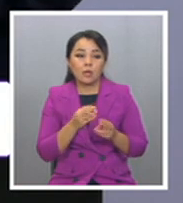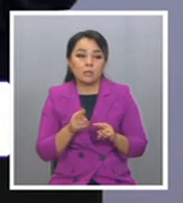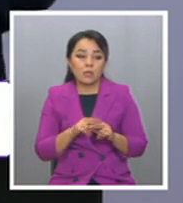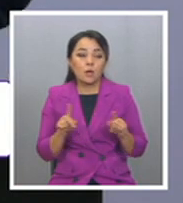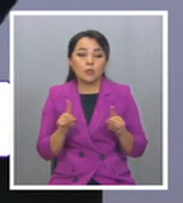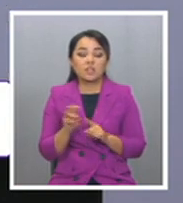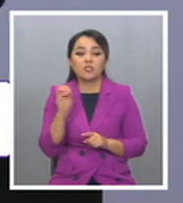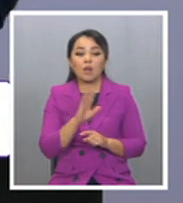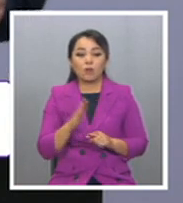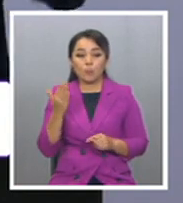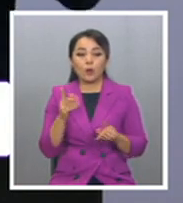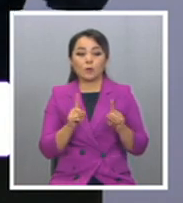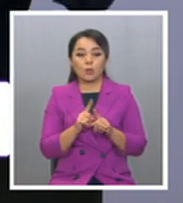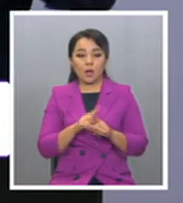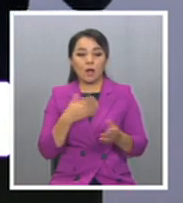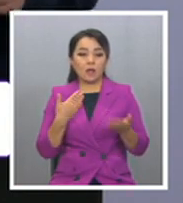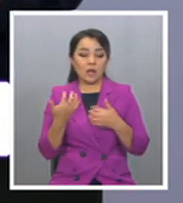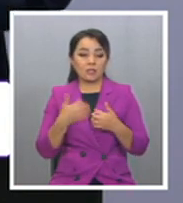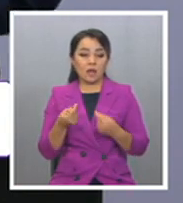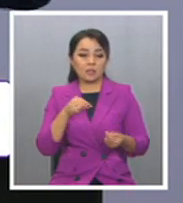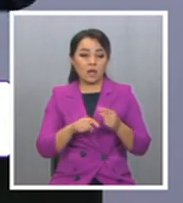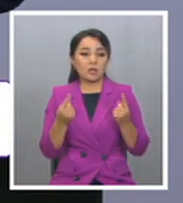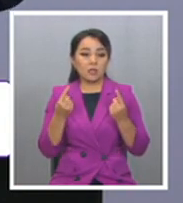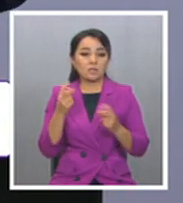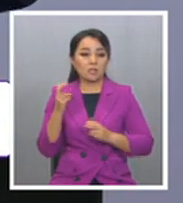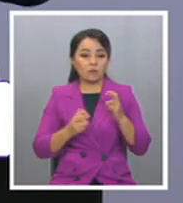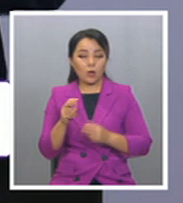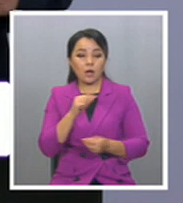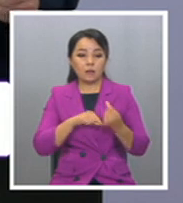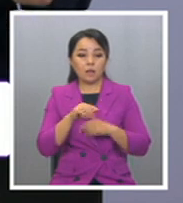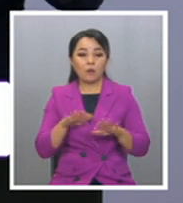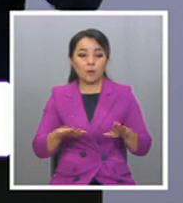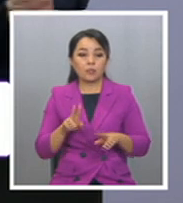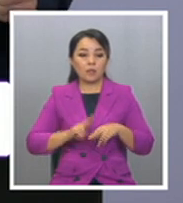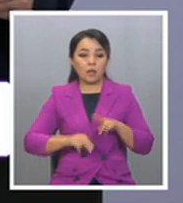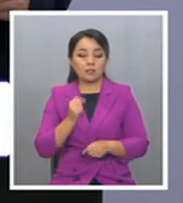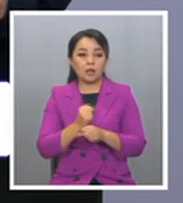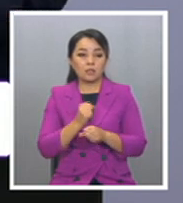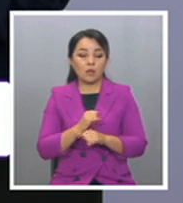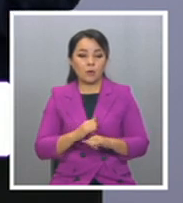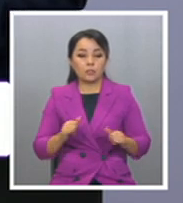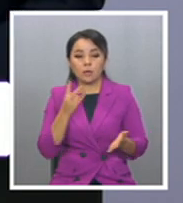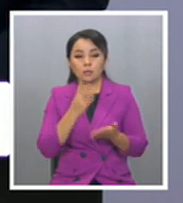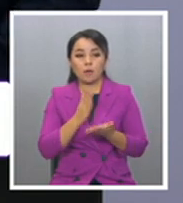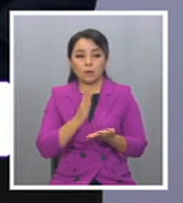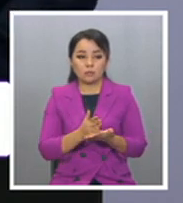Еуропа мемлекеттерінің арасындағы ірі-ірі зауыттар мен кәсіпорындардың салынуына алып келді.